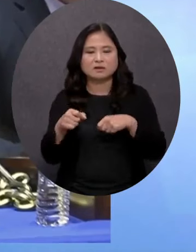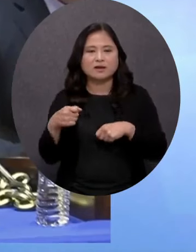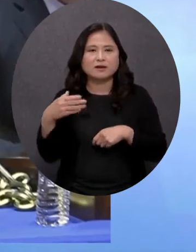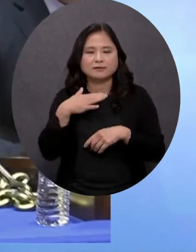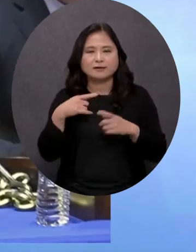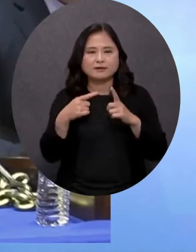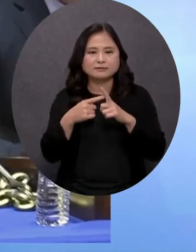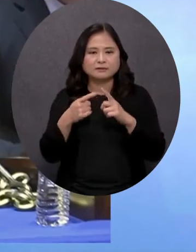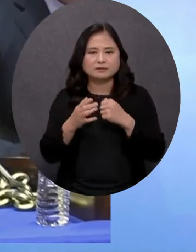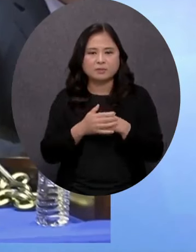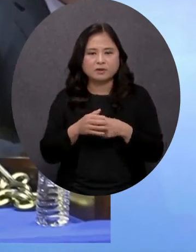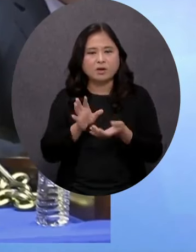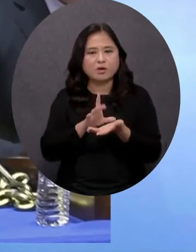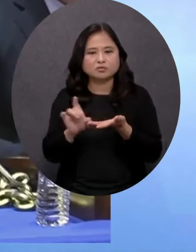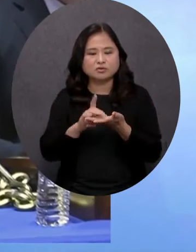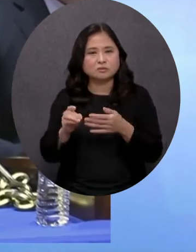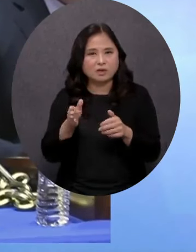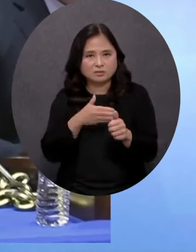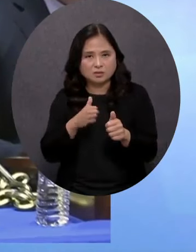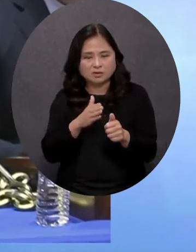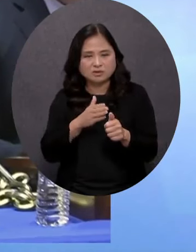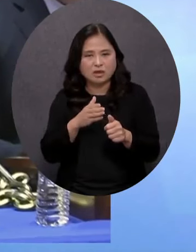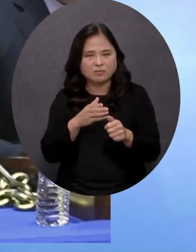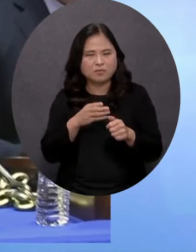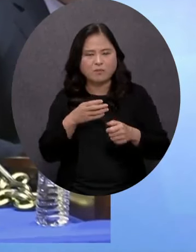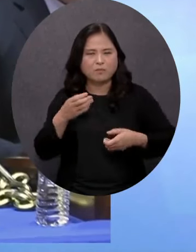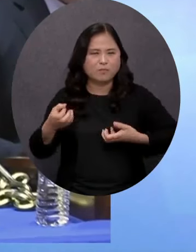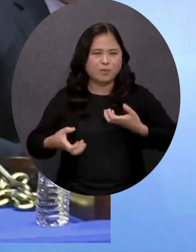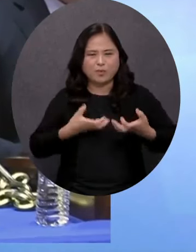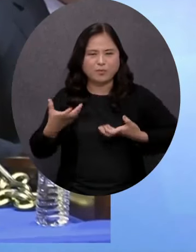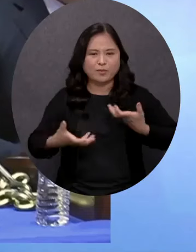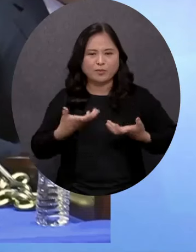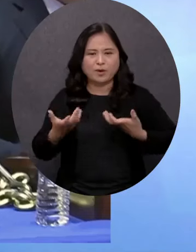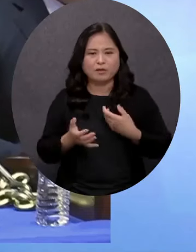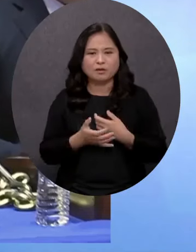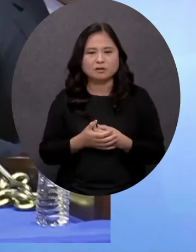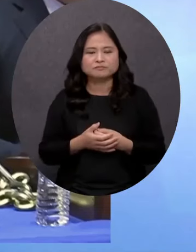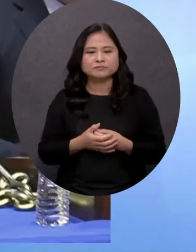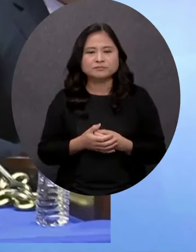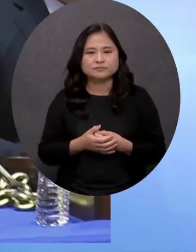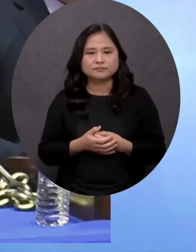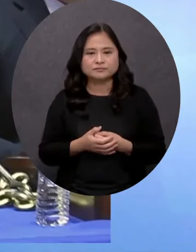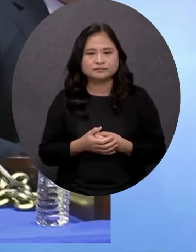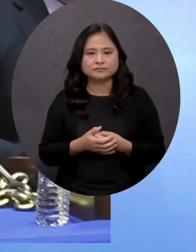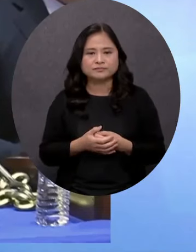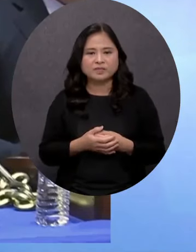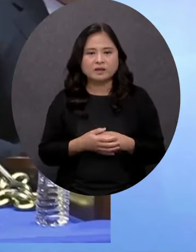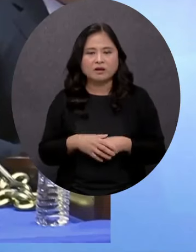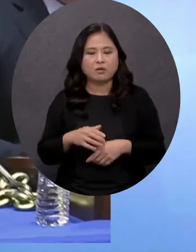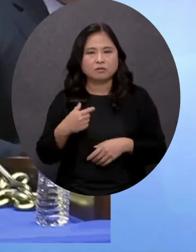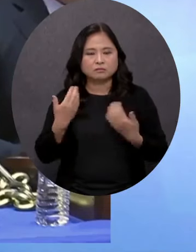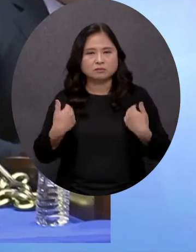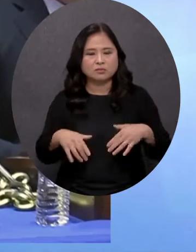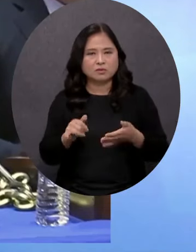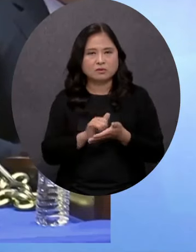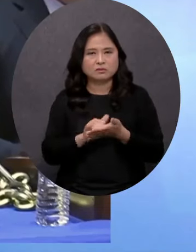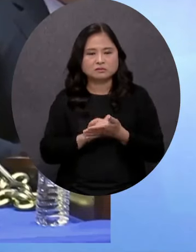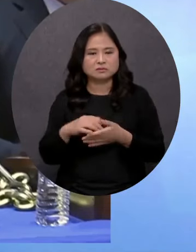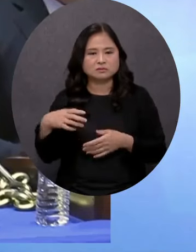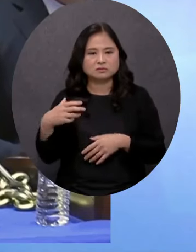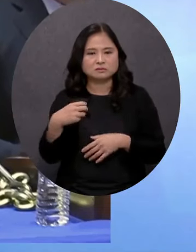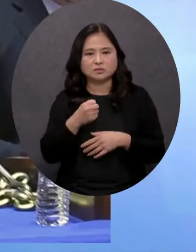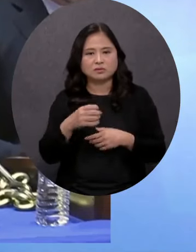being influenced by those who are professionals at radicalizing our children, and I'm not going to allow that to happen as the